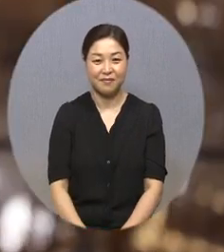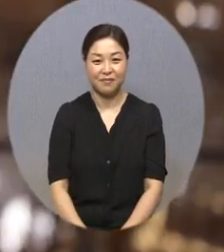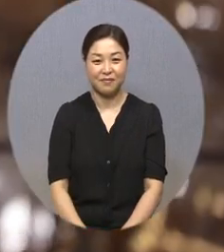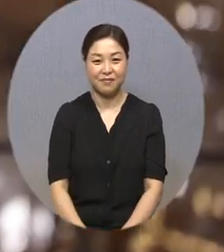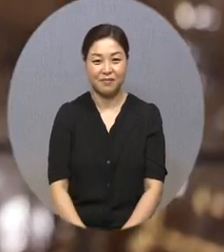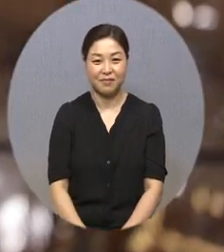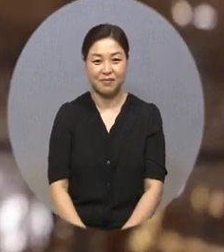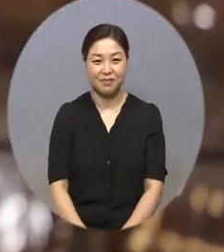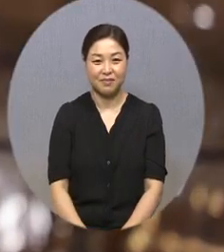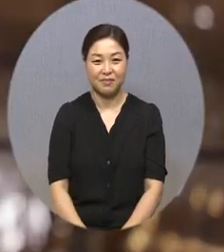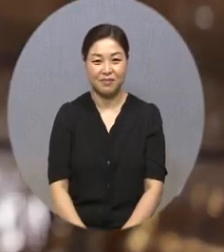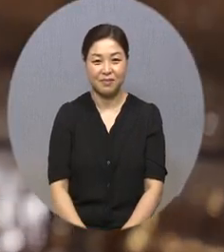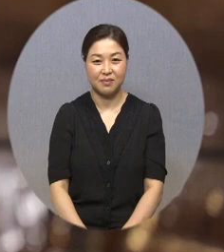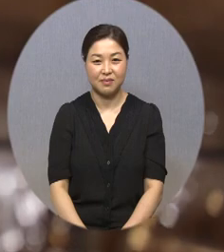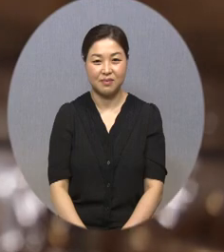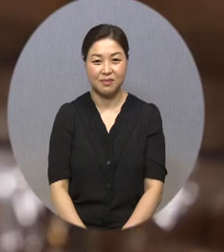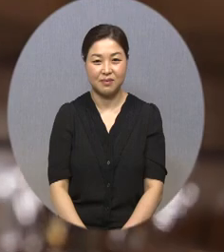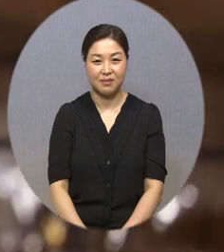오오오